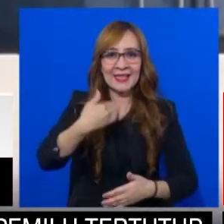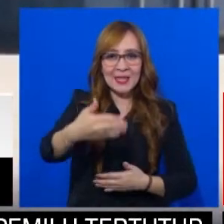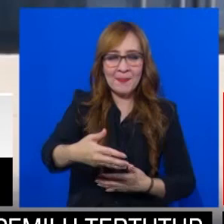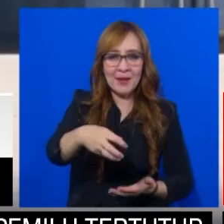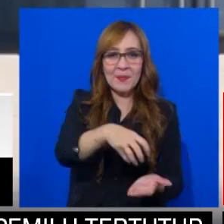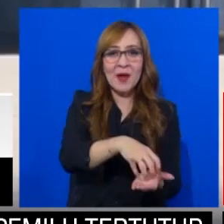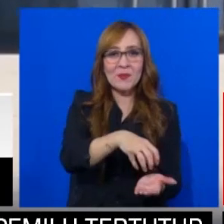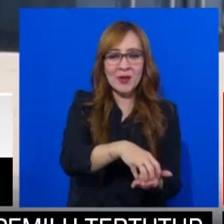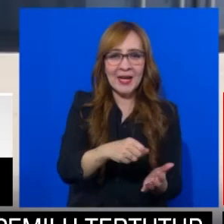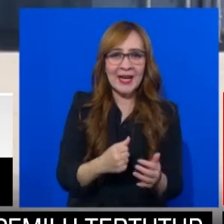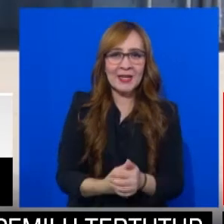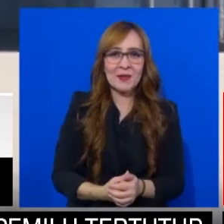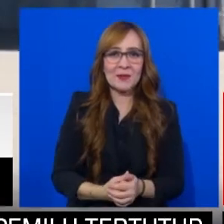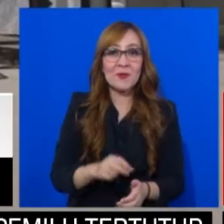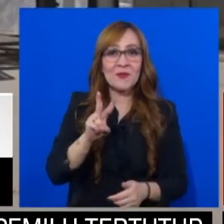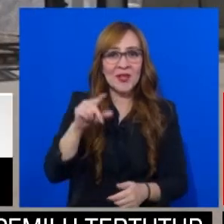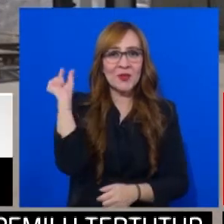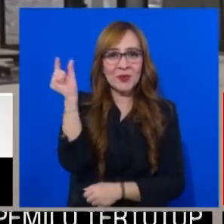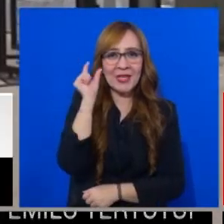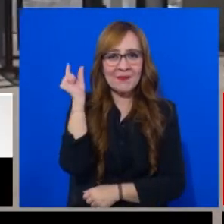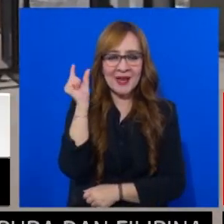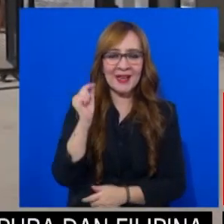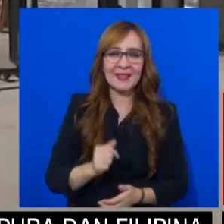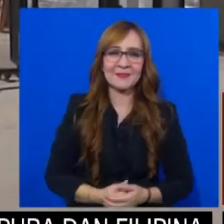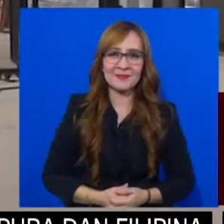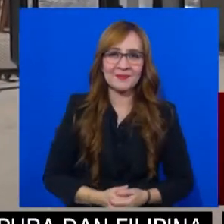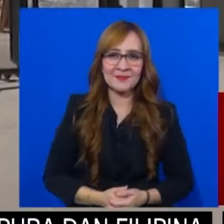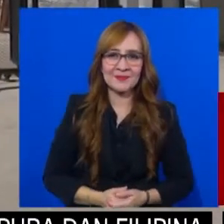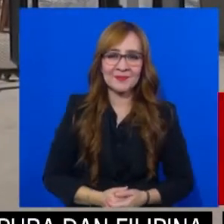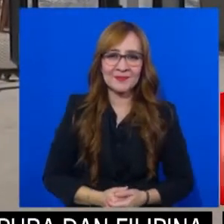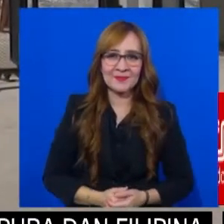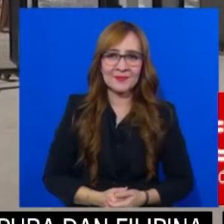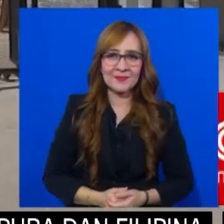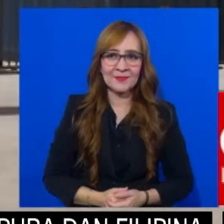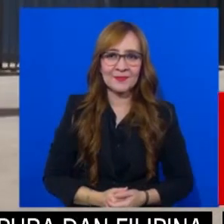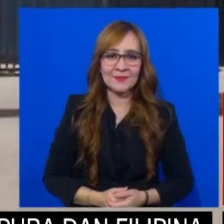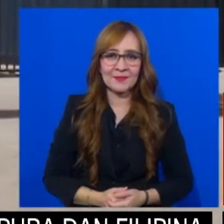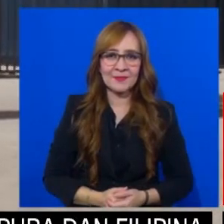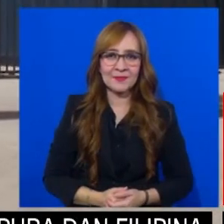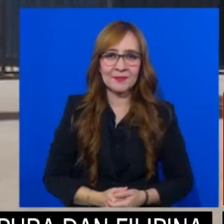utama. Agus Supratman, Ayat Sudrajat, Toba, Sumatera Utara.